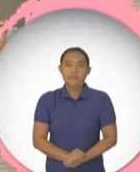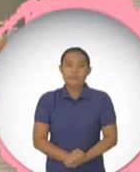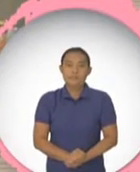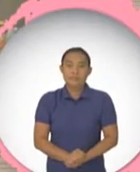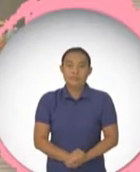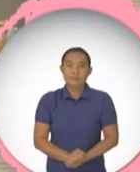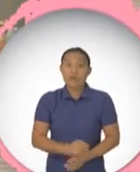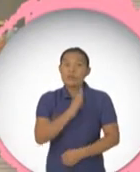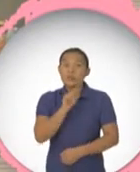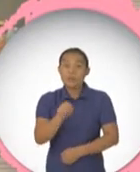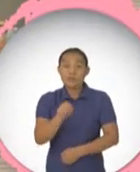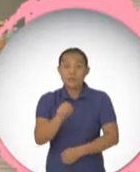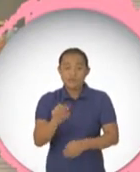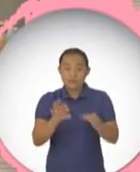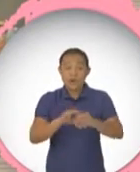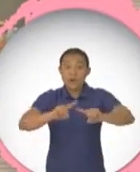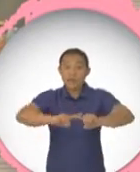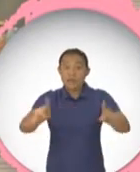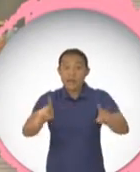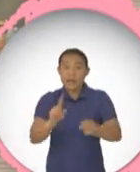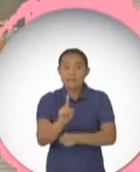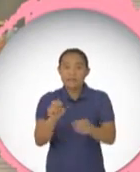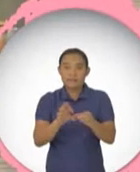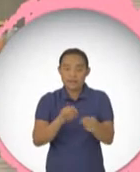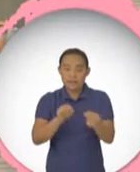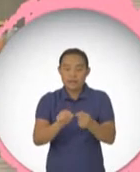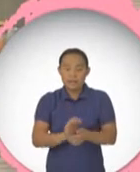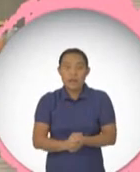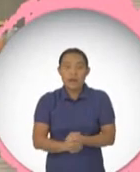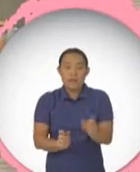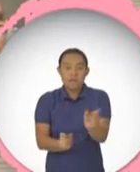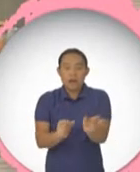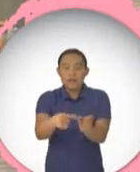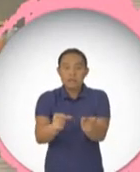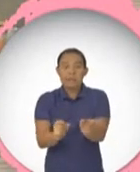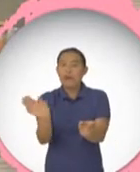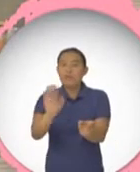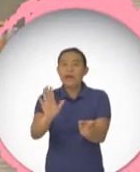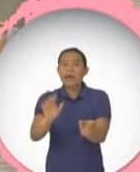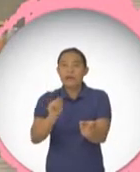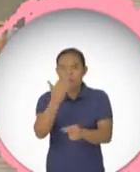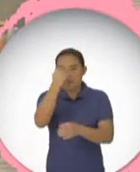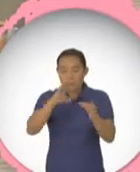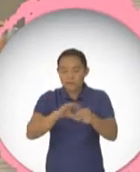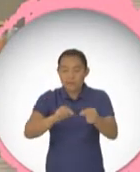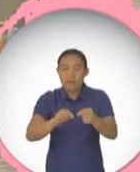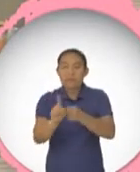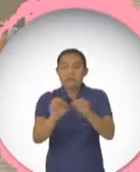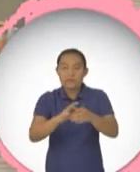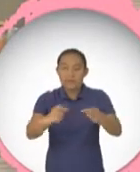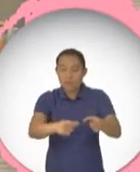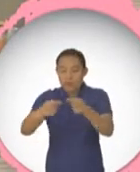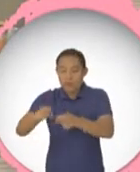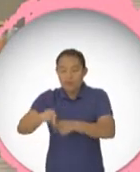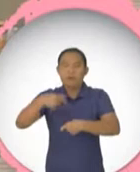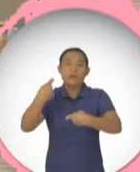รูปร่างที่ไม่เหมือนกันเนี่ยก็ควรจะวางคนละฟากนะคะอย่าวางสเปะสปะเนื่องจากว่ามันอาจจะสุกไม่พร้อมกันก็ได้แล้วเวลาเรานำออกมันจะ